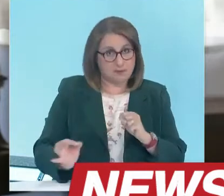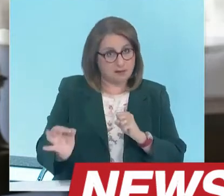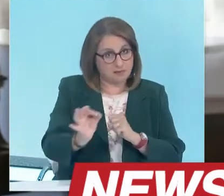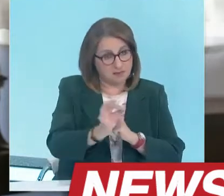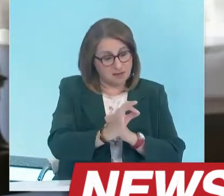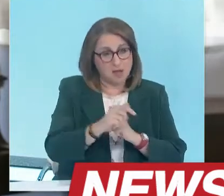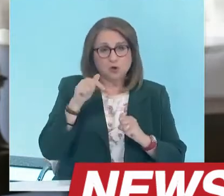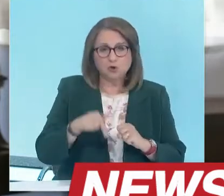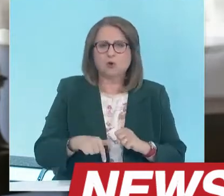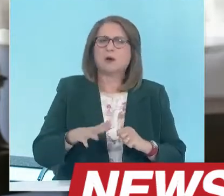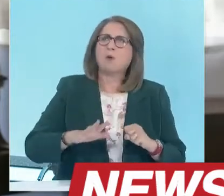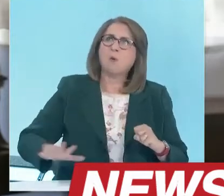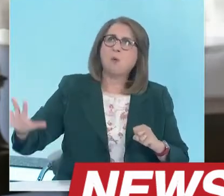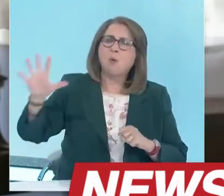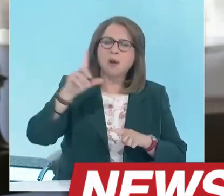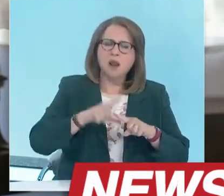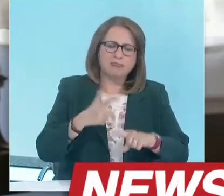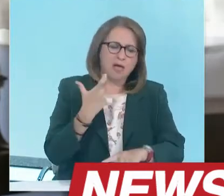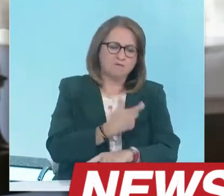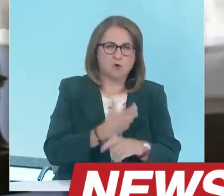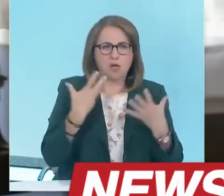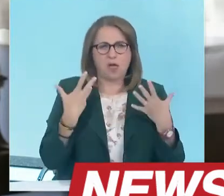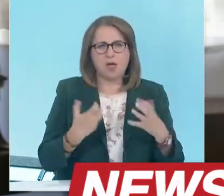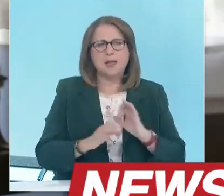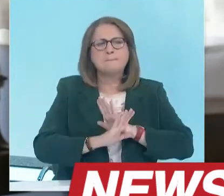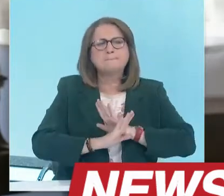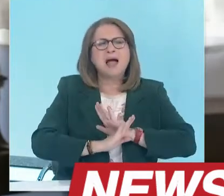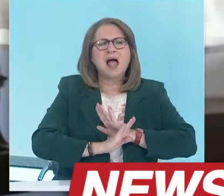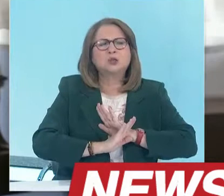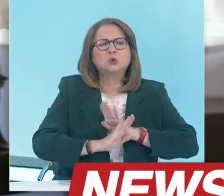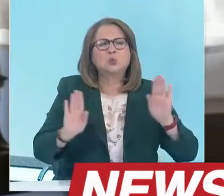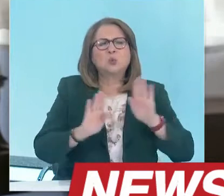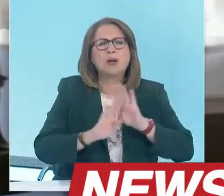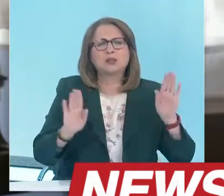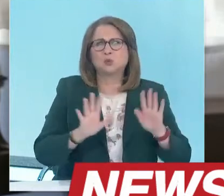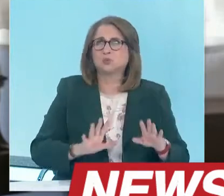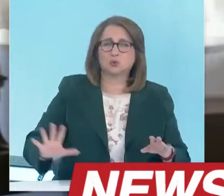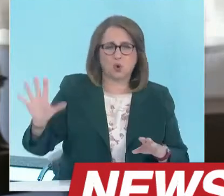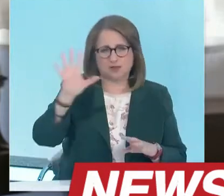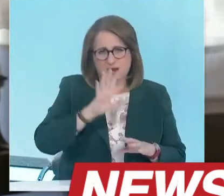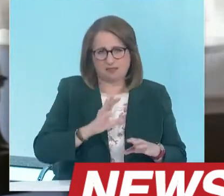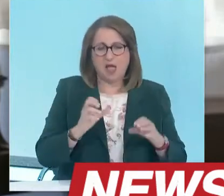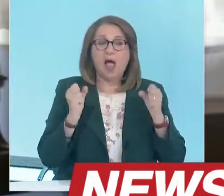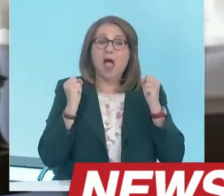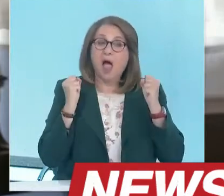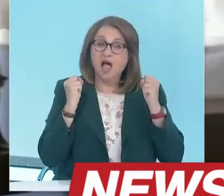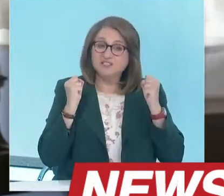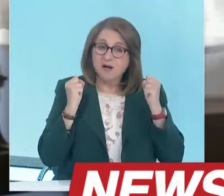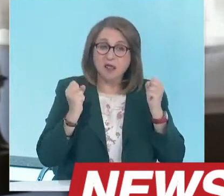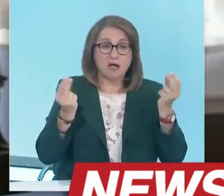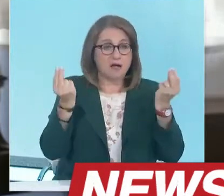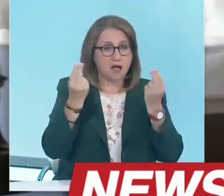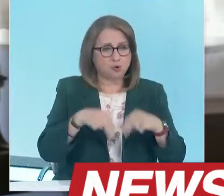δεν ένιωσε την ανάγκη να μάθει τους βασικούς πολιτικούς κανόνες, επειδή κληρονόμησε επίθετο μαζί με εκλογικό ακροατήριο, πλούτη